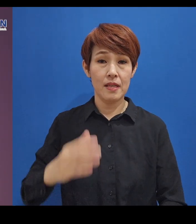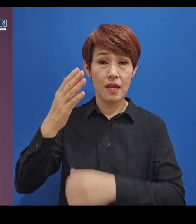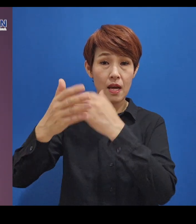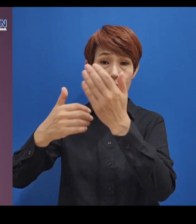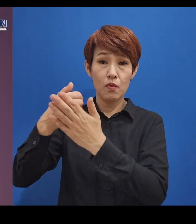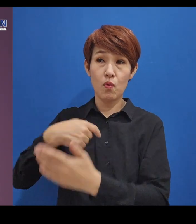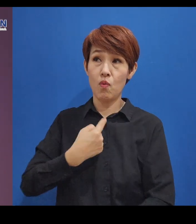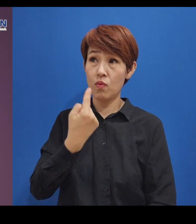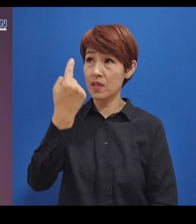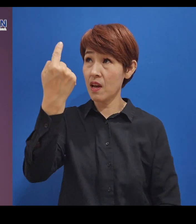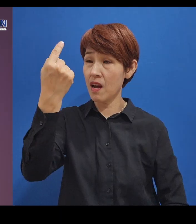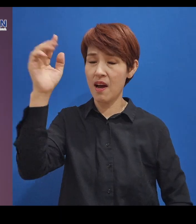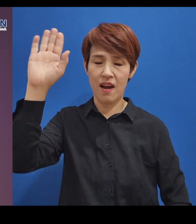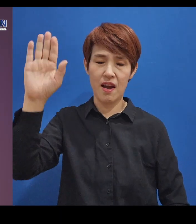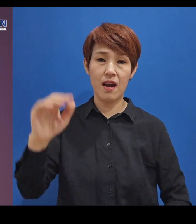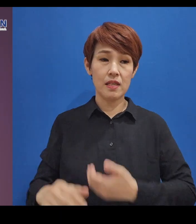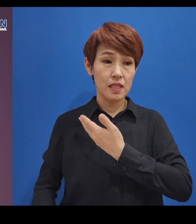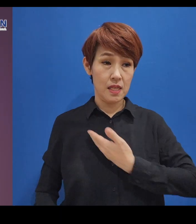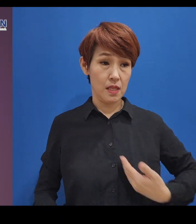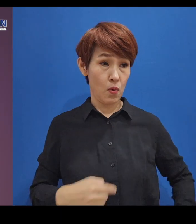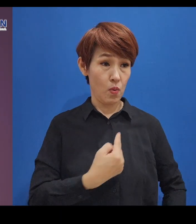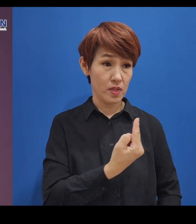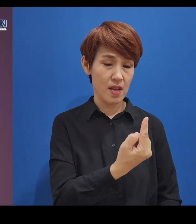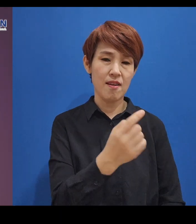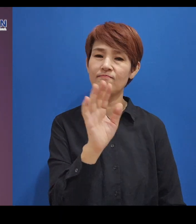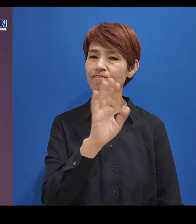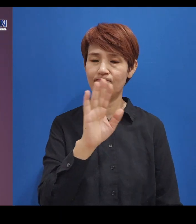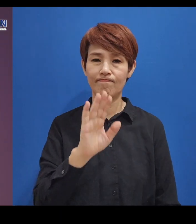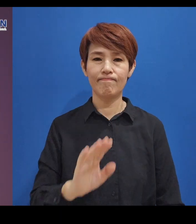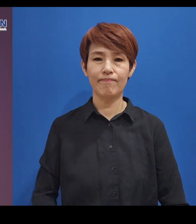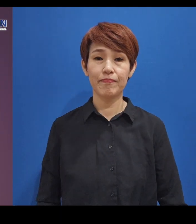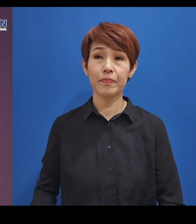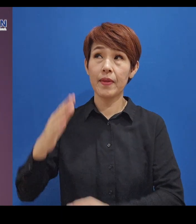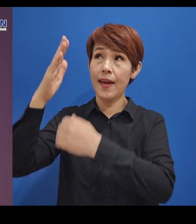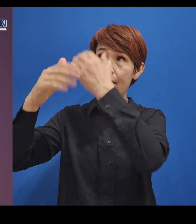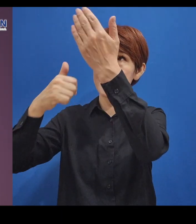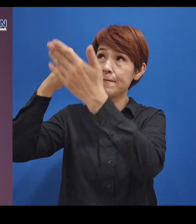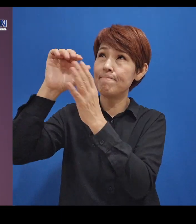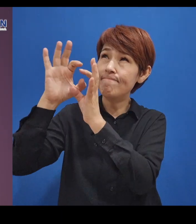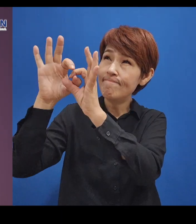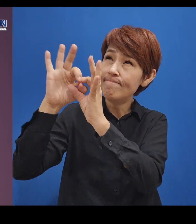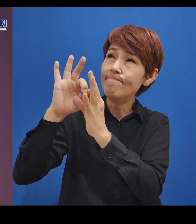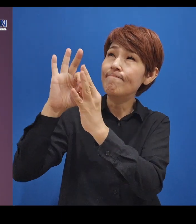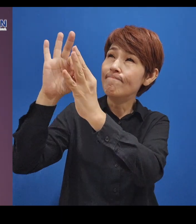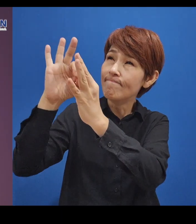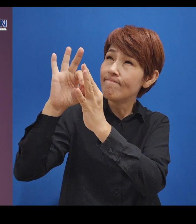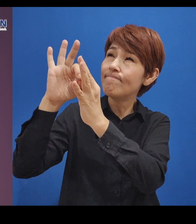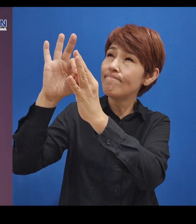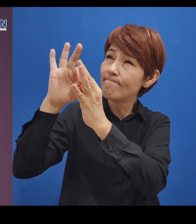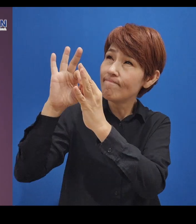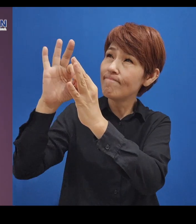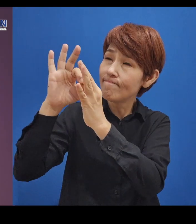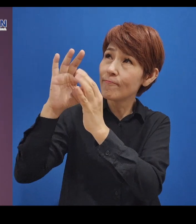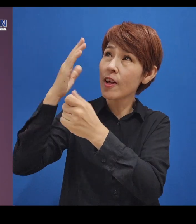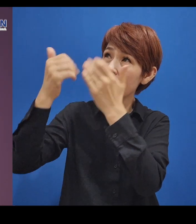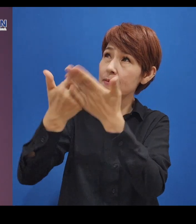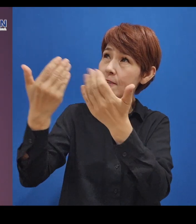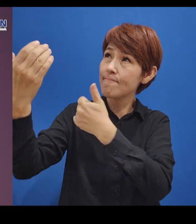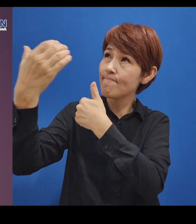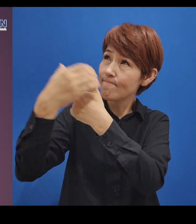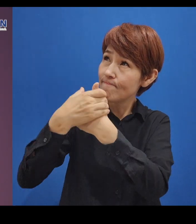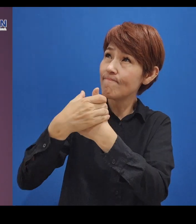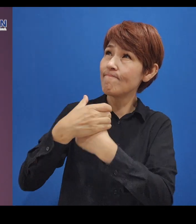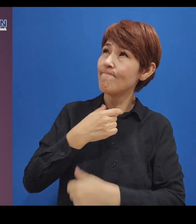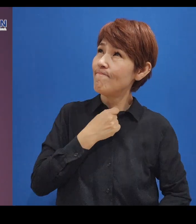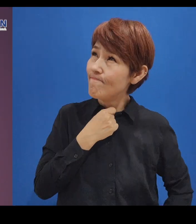아니고 사도들 혼자 한 일도 아니에요. 대주제 하나님께 온전히 묶여서 하나님의 일을 감당하기